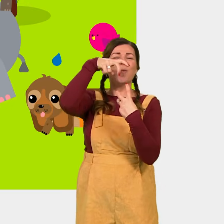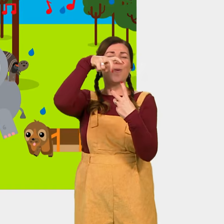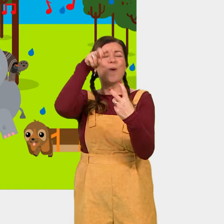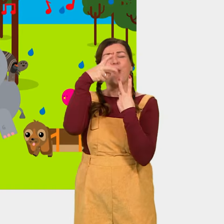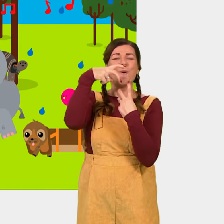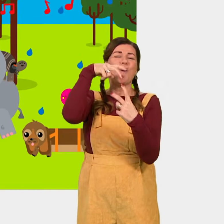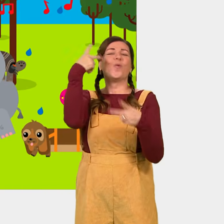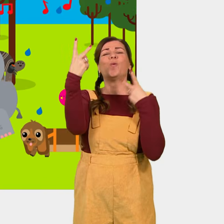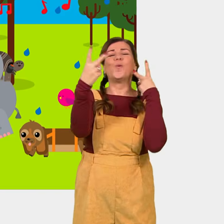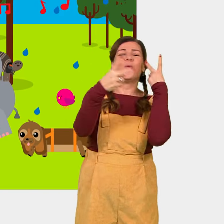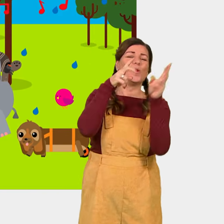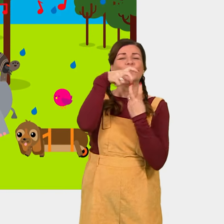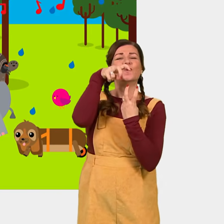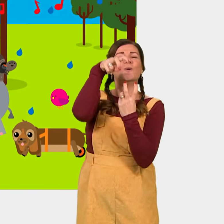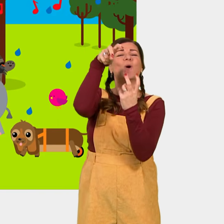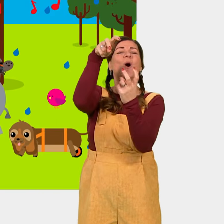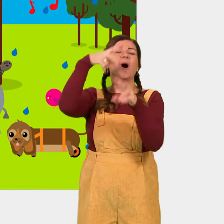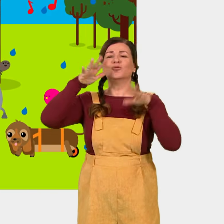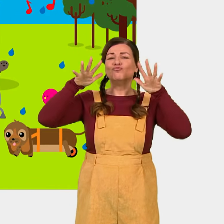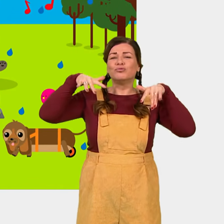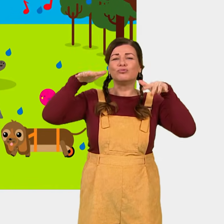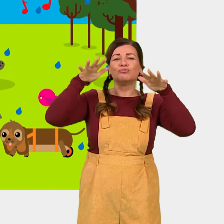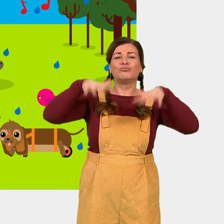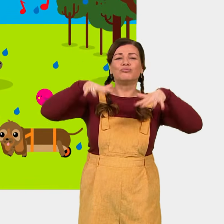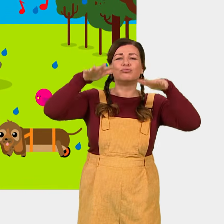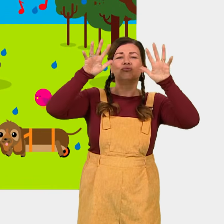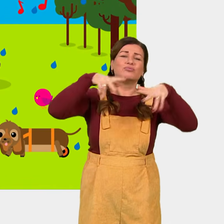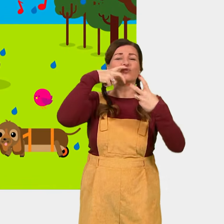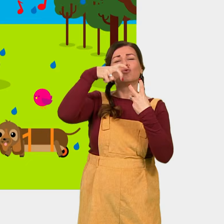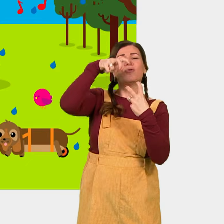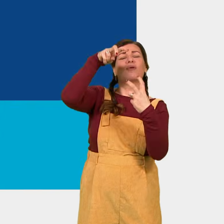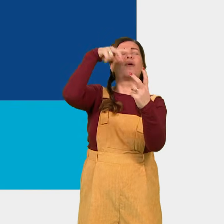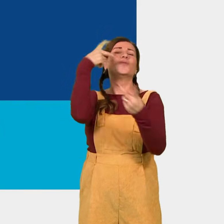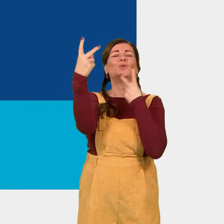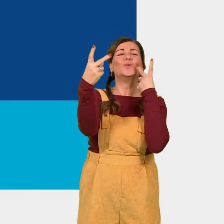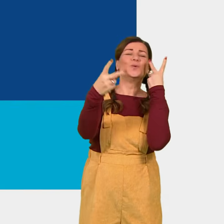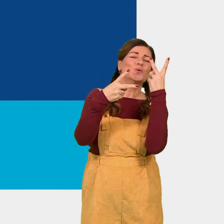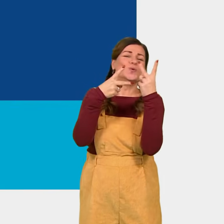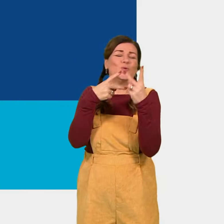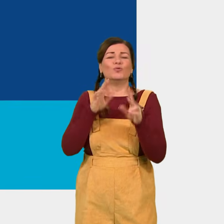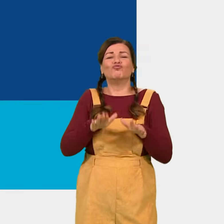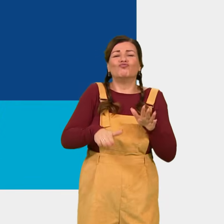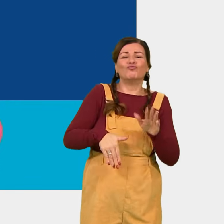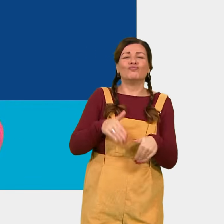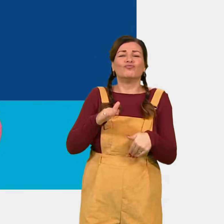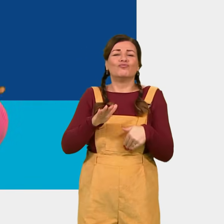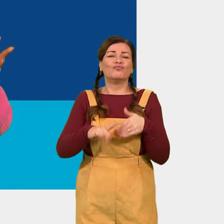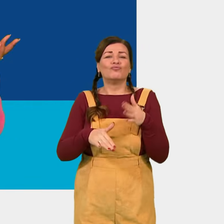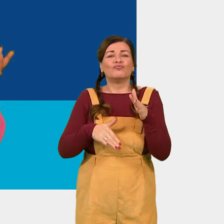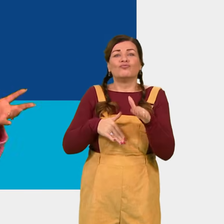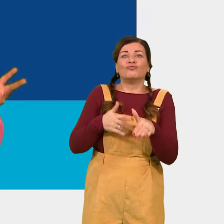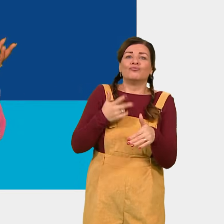mawr wrth i noder gan lifo drwy'r diferion glaw. Cyn hir, roedden nhw